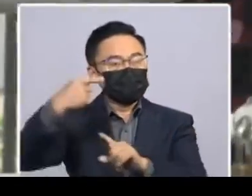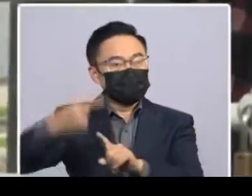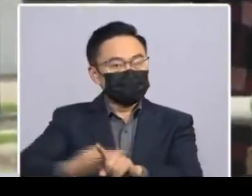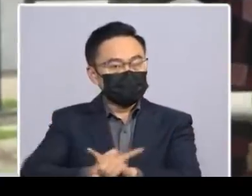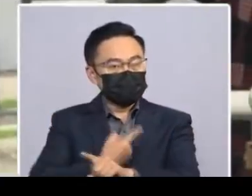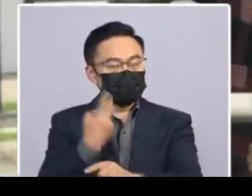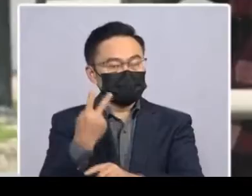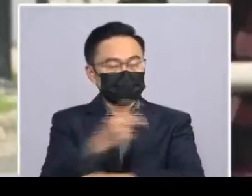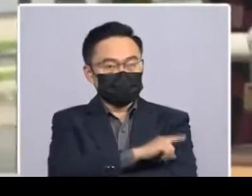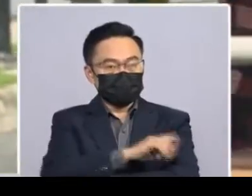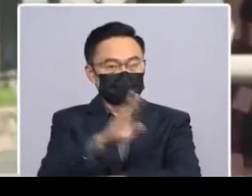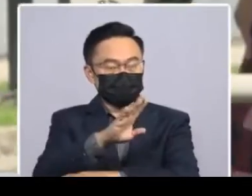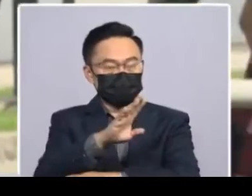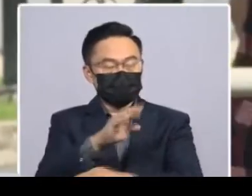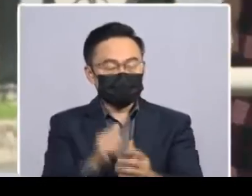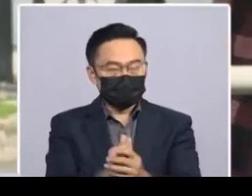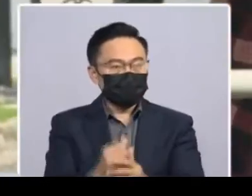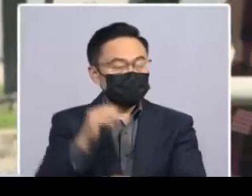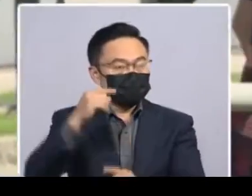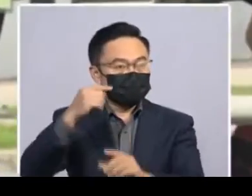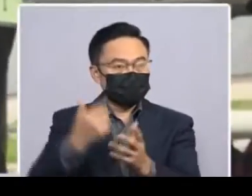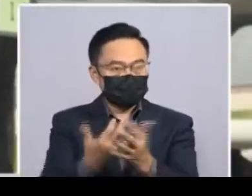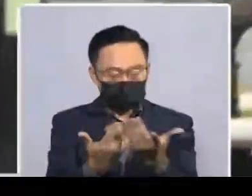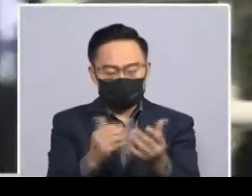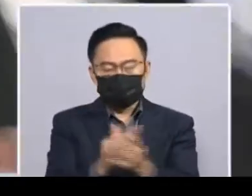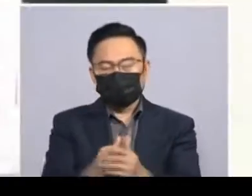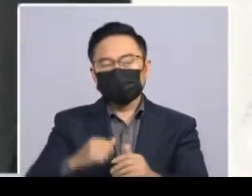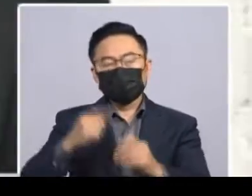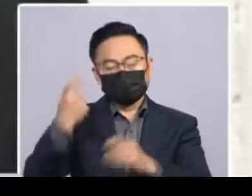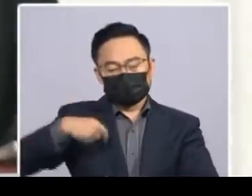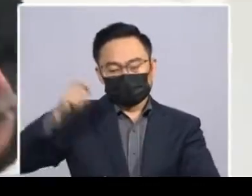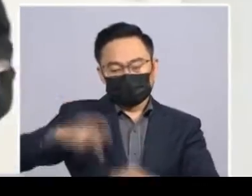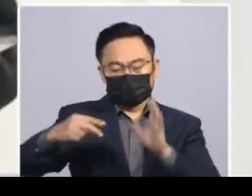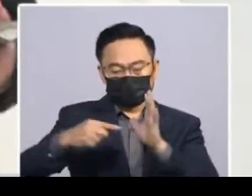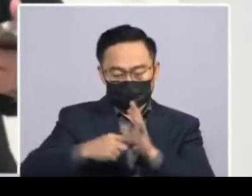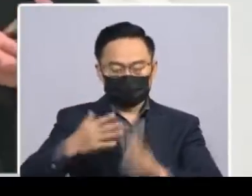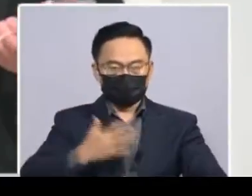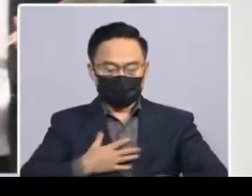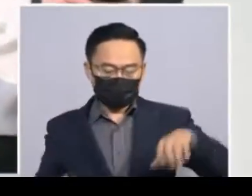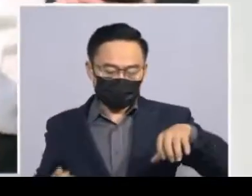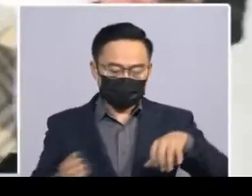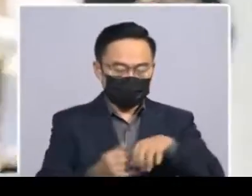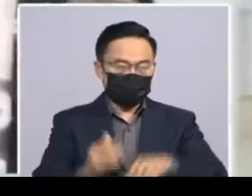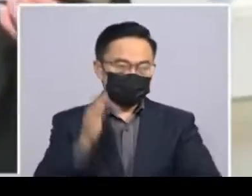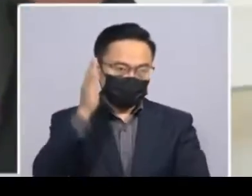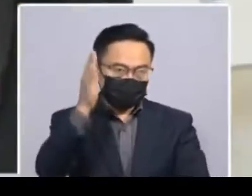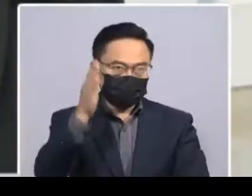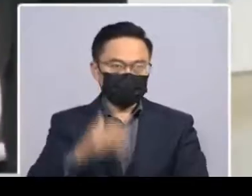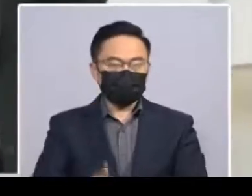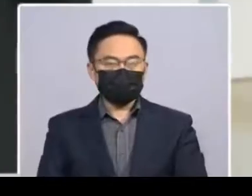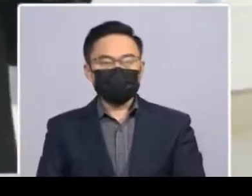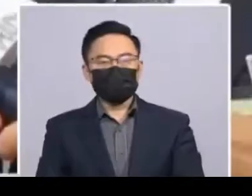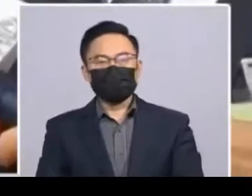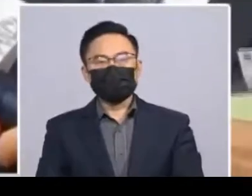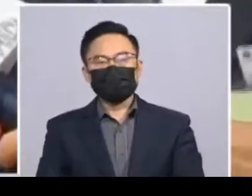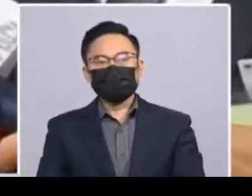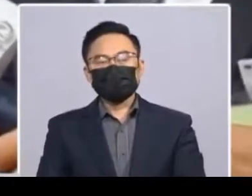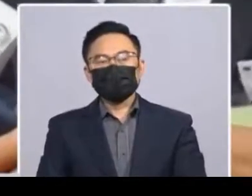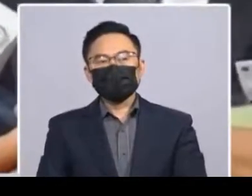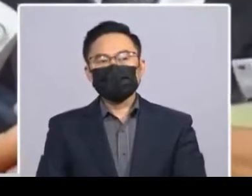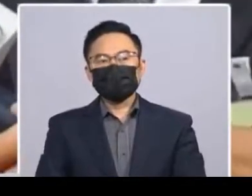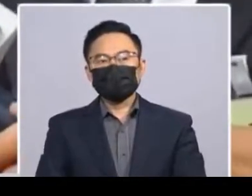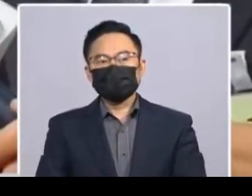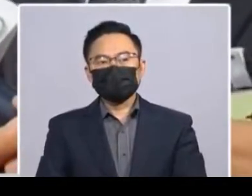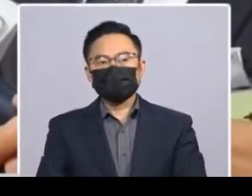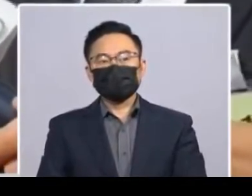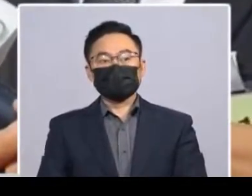ดมาฟังคำวินิจฉัยก็จะมาฟังด้วยตัวเองเป็นคนแรกค่ะไปฟังเสียงคุณวัฒนากันเลยค่ะ คนแรกรับรอง